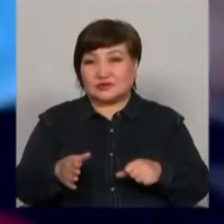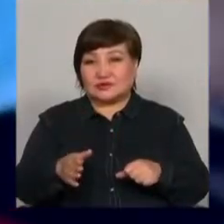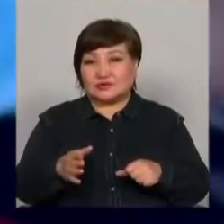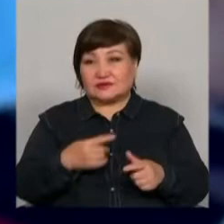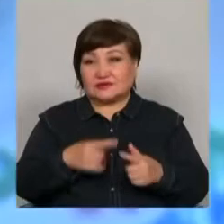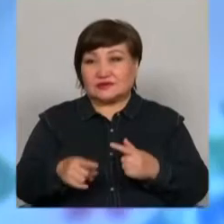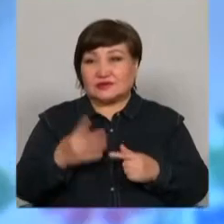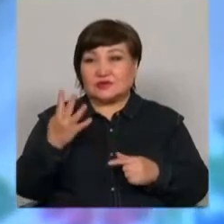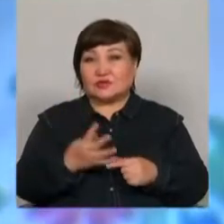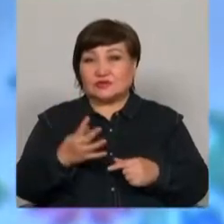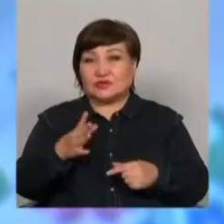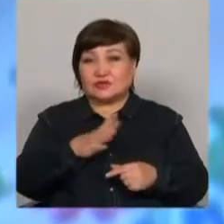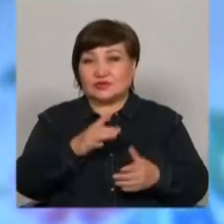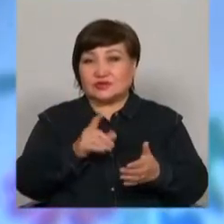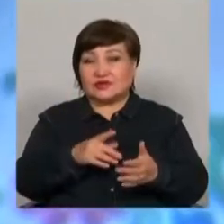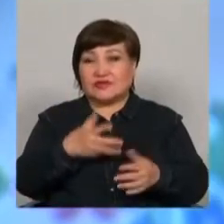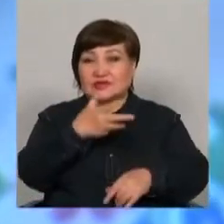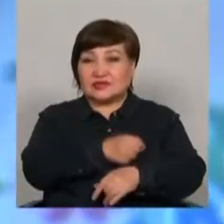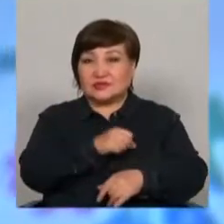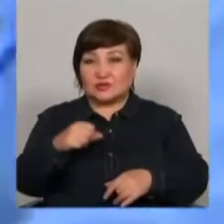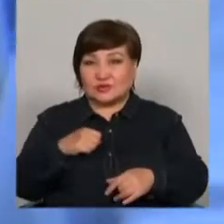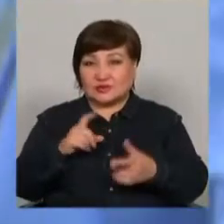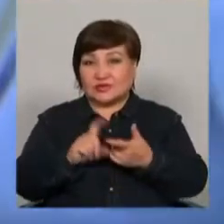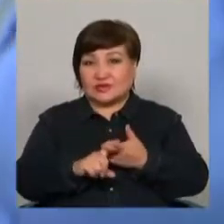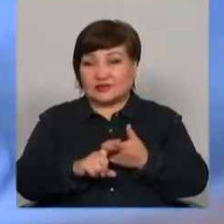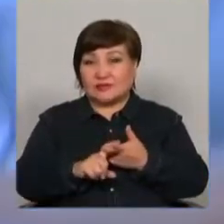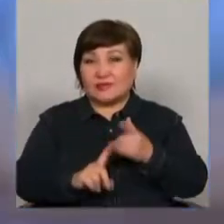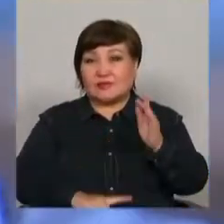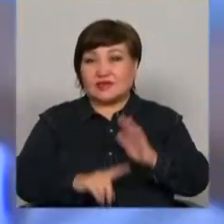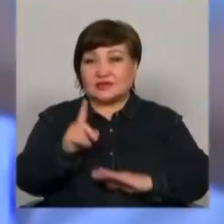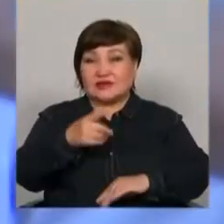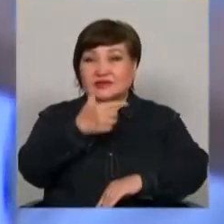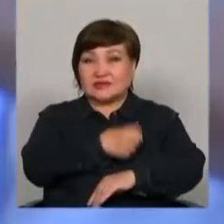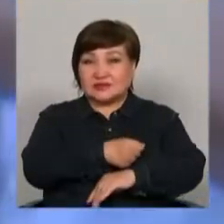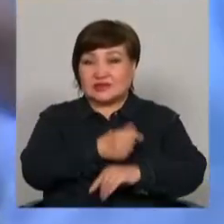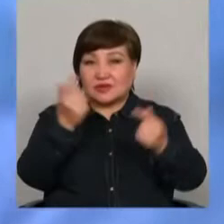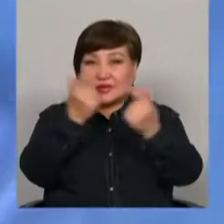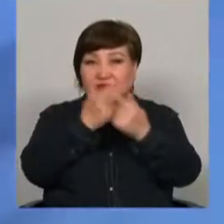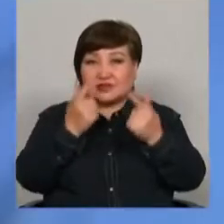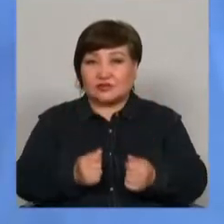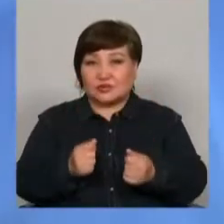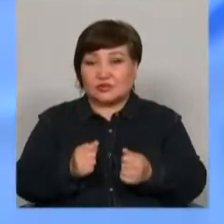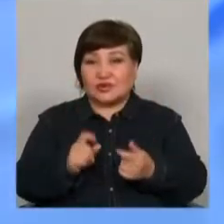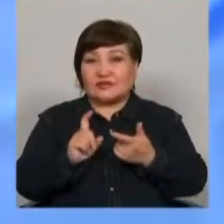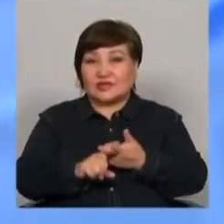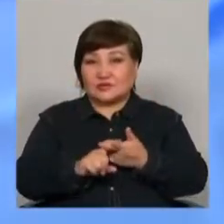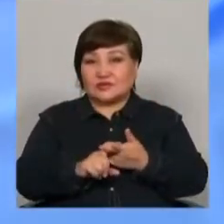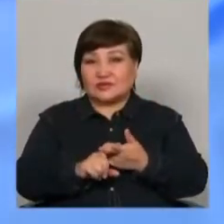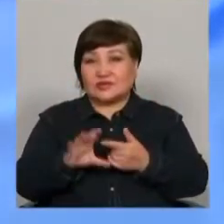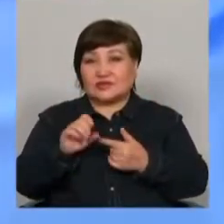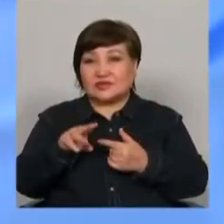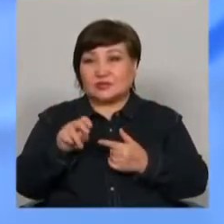Төртінші болған кезде вакцинаның түрлеріне байланысты. Мына басында салған кезде ақпараттандыру вирустың, жас Спутникті айттық,